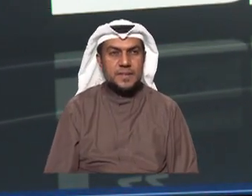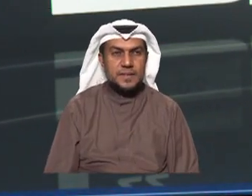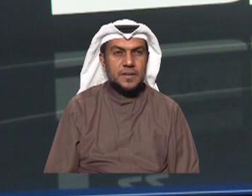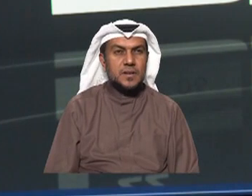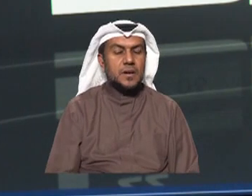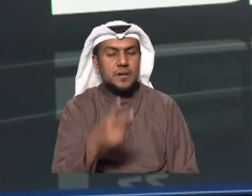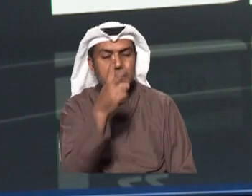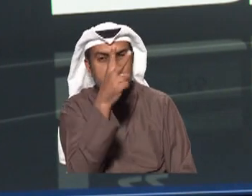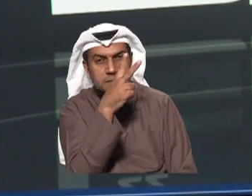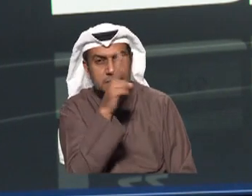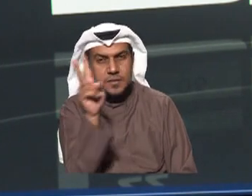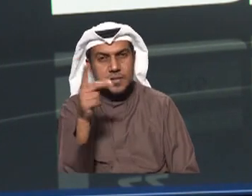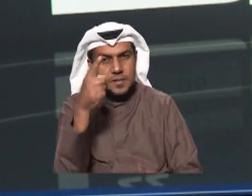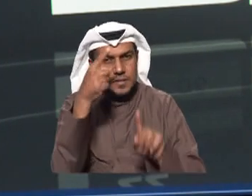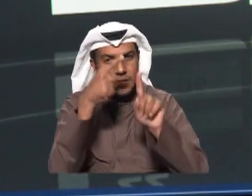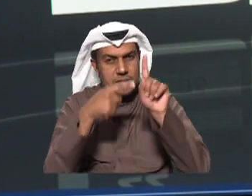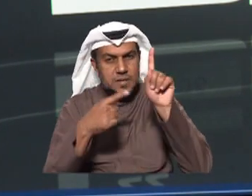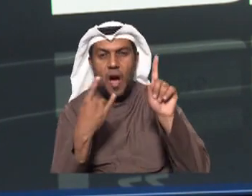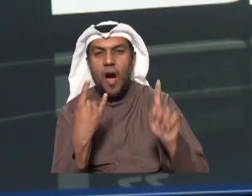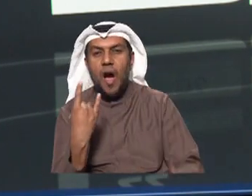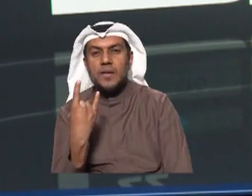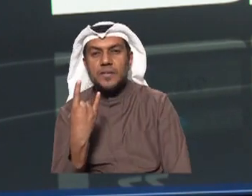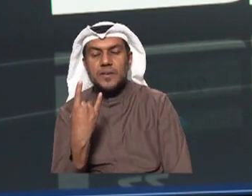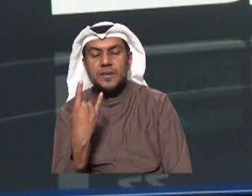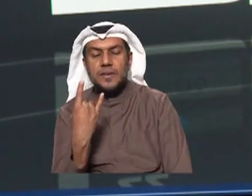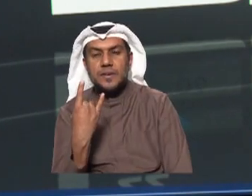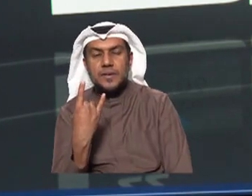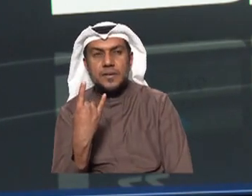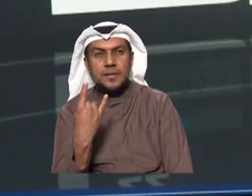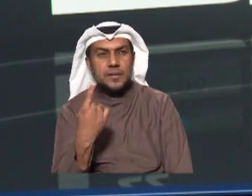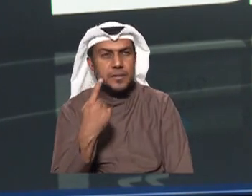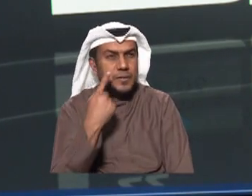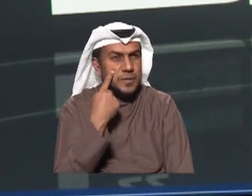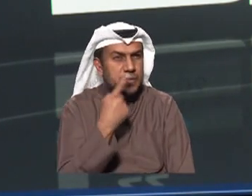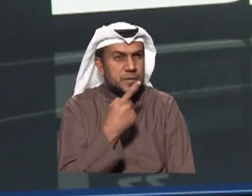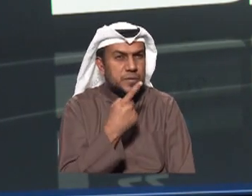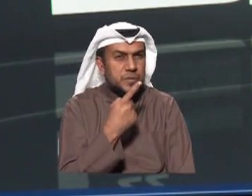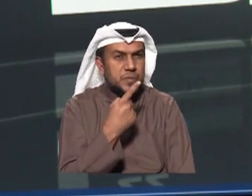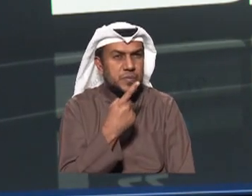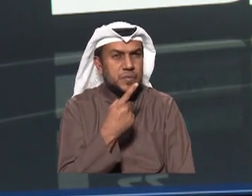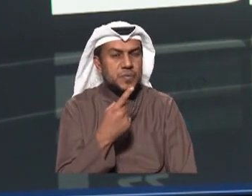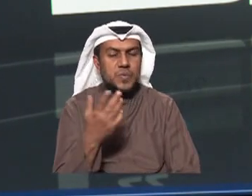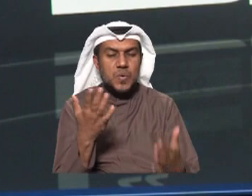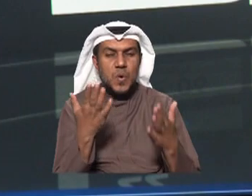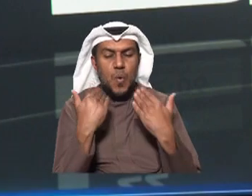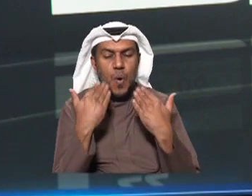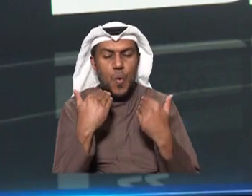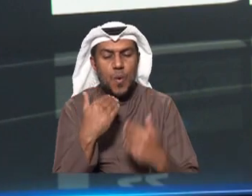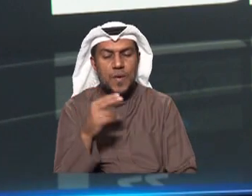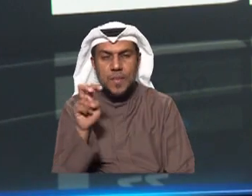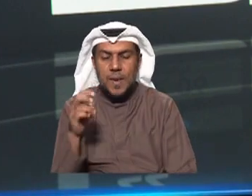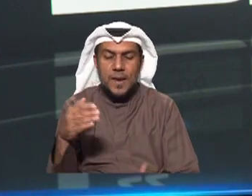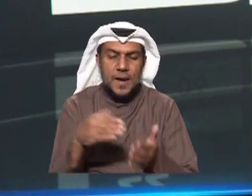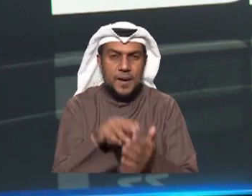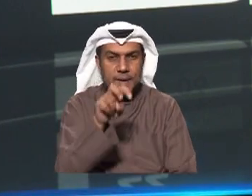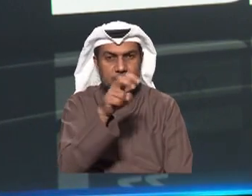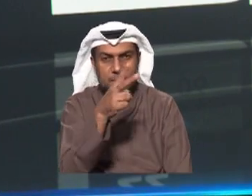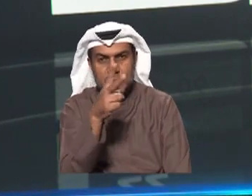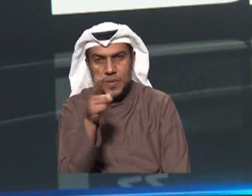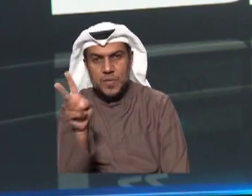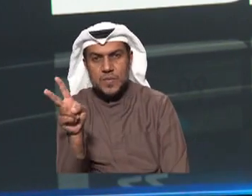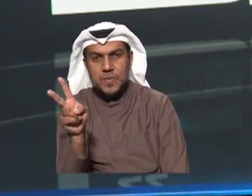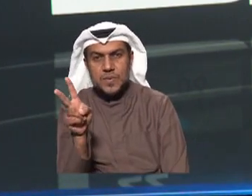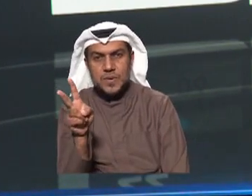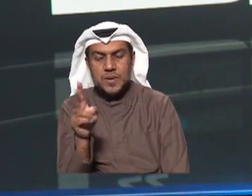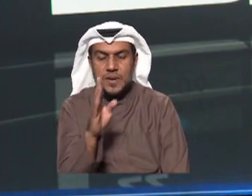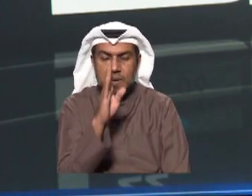20، أما الصغرى المتوقعة 10 درجات مئوية. هواء شمالي غربي خفيف إلى معتدل السرعة 8 إلى 28 كيلومتر في الساعة. بشكل عام